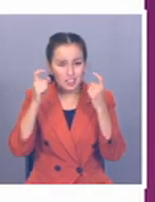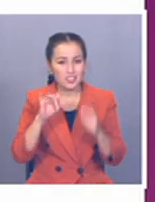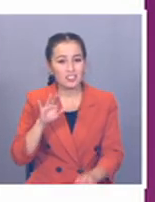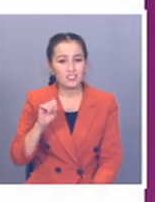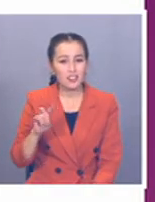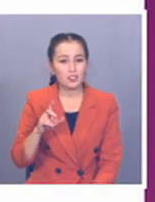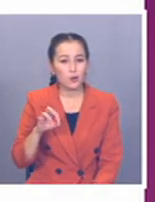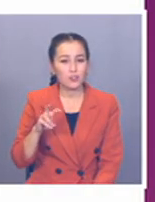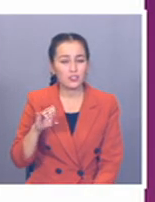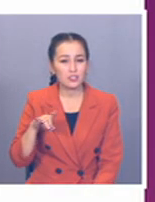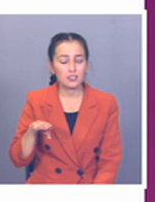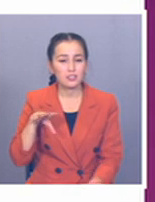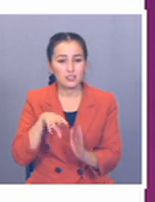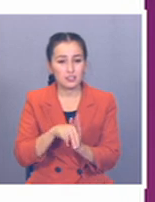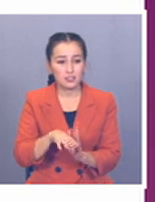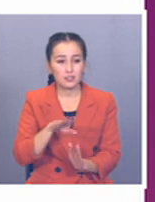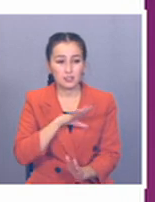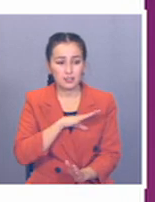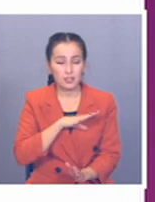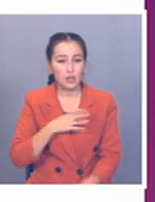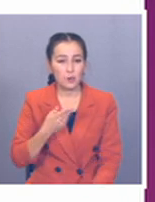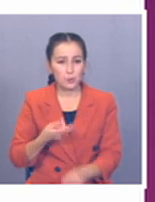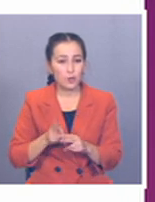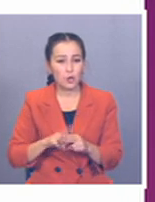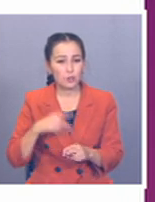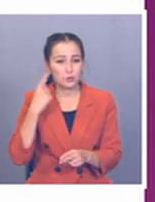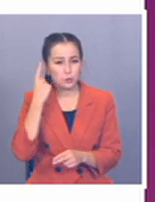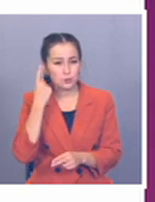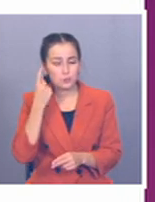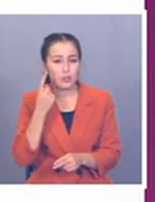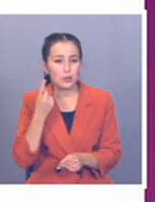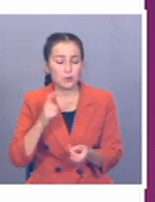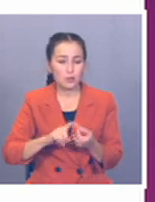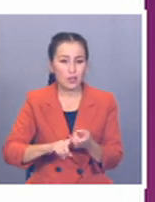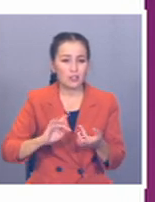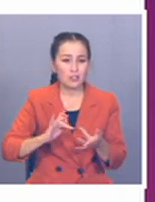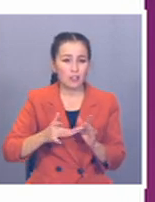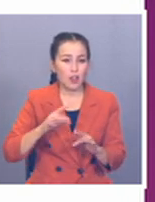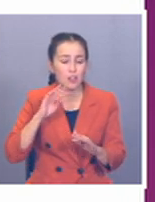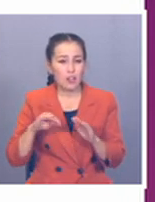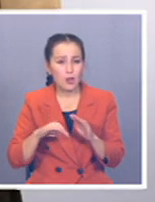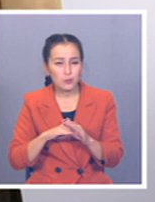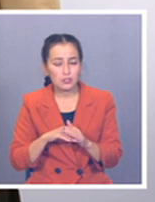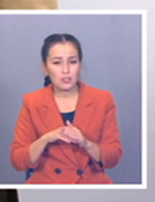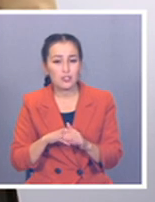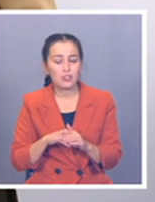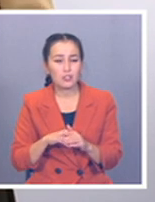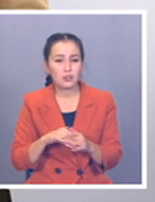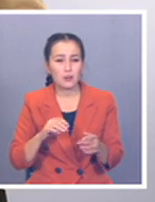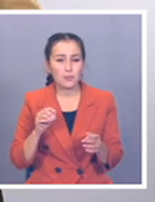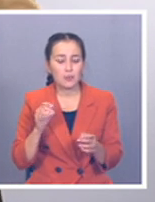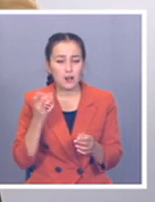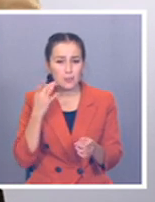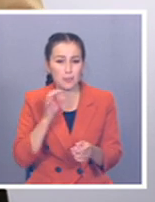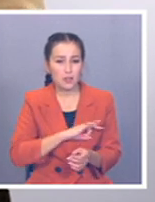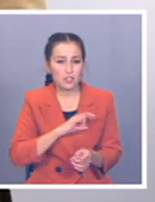Голдберг енгізген болатын. Оның тұжырымдамасы бойынша интернетке тәуелділік пайдаланушының желіден дер